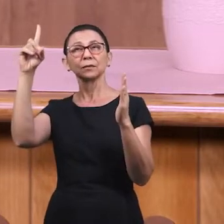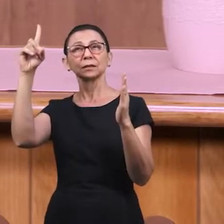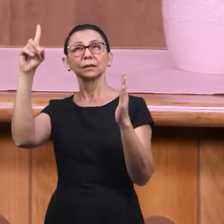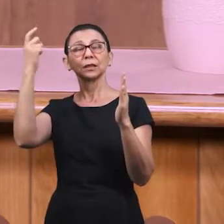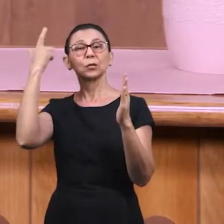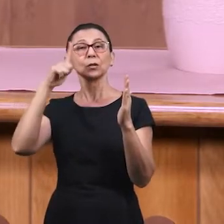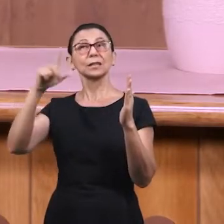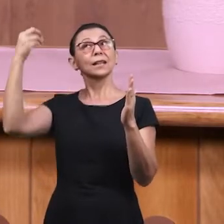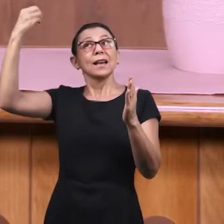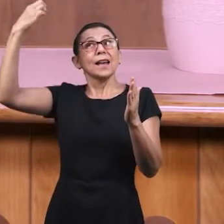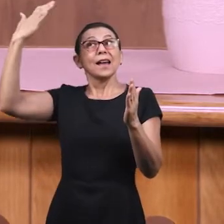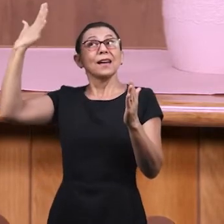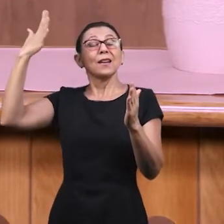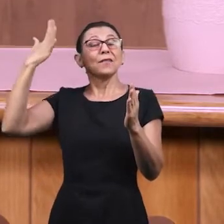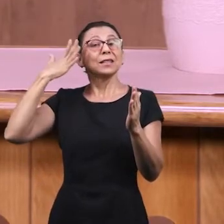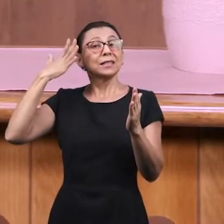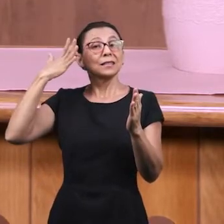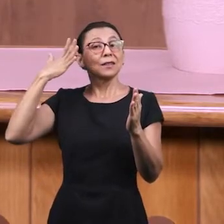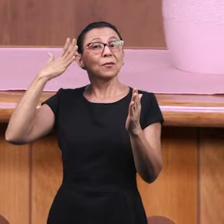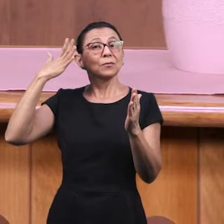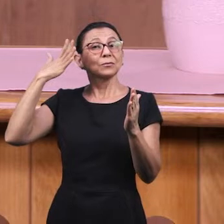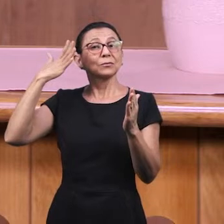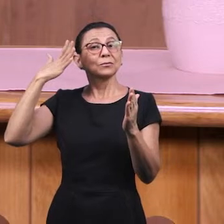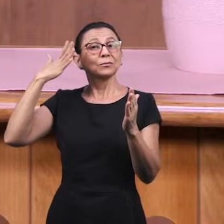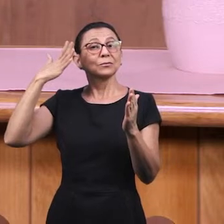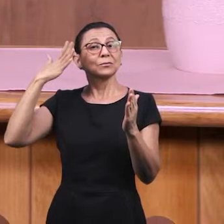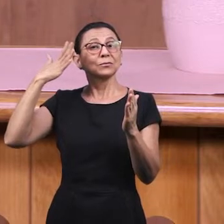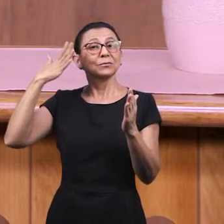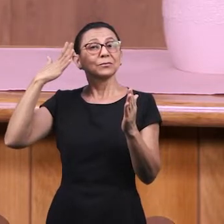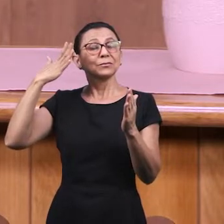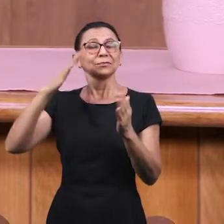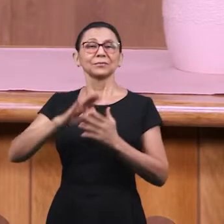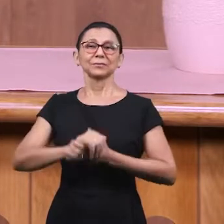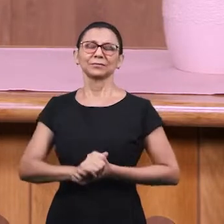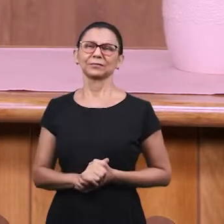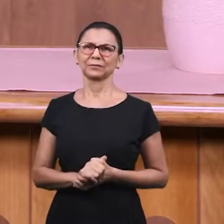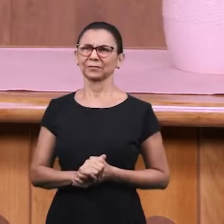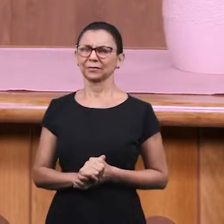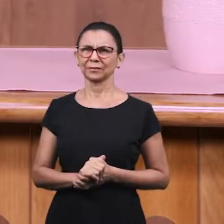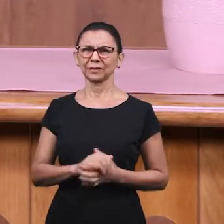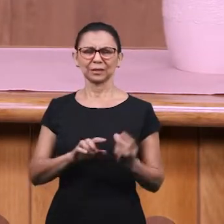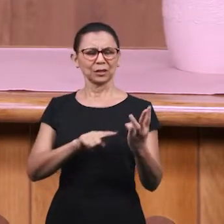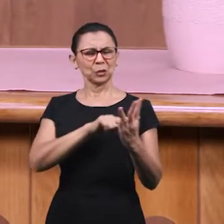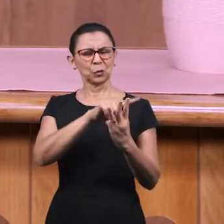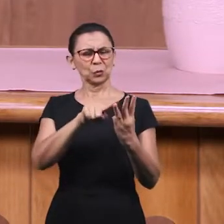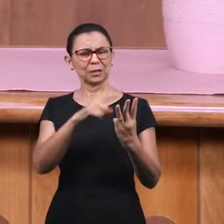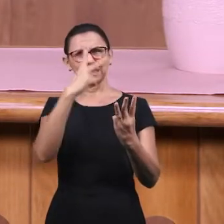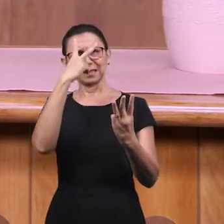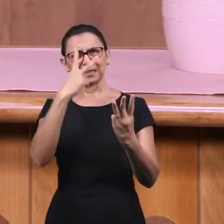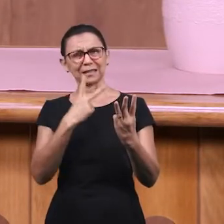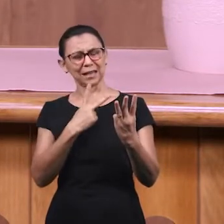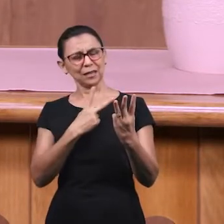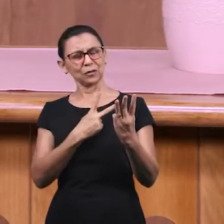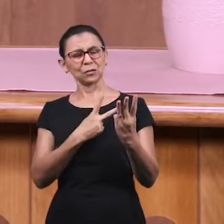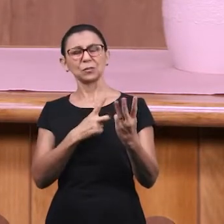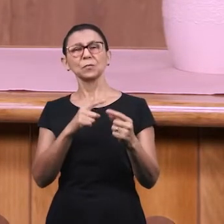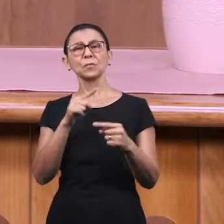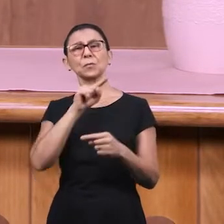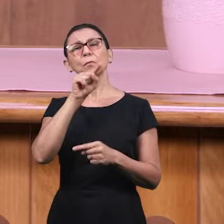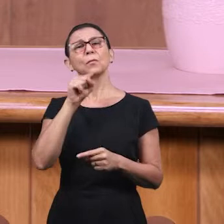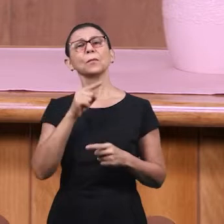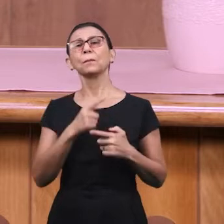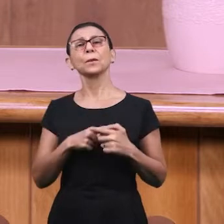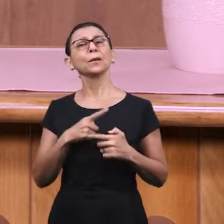за буквой. Итак, что же за буквой? Почему трое слепых? Иисус говорит о его проекте,